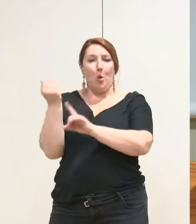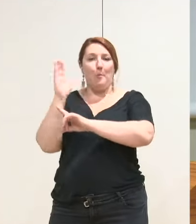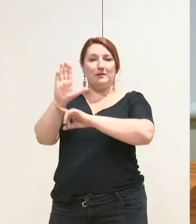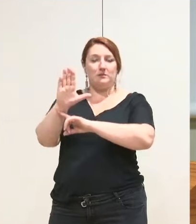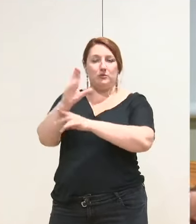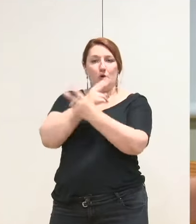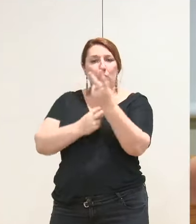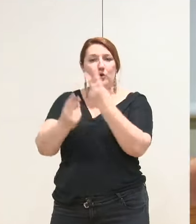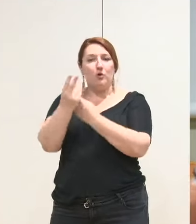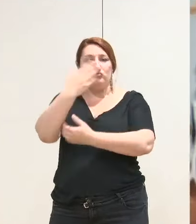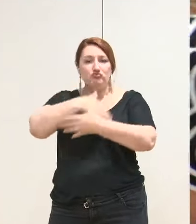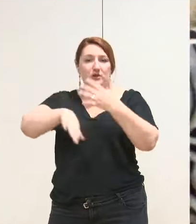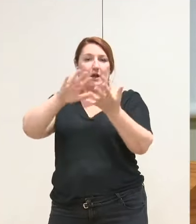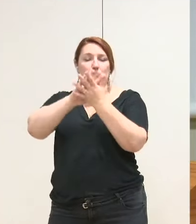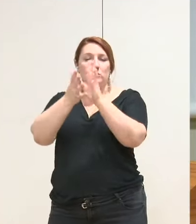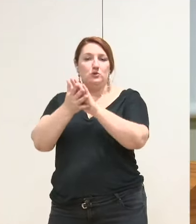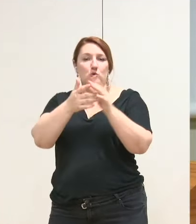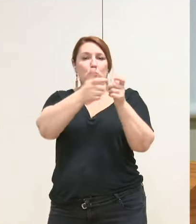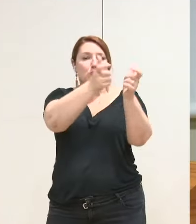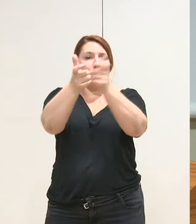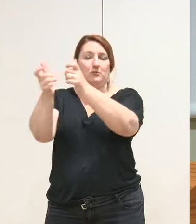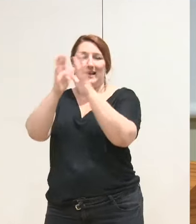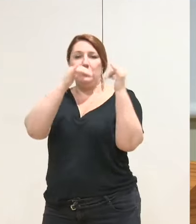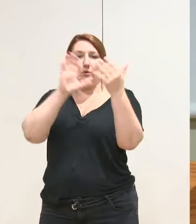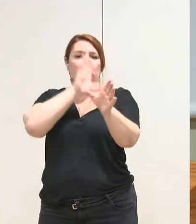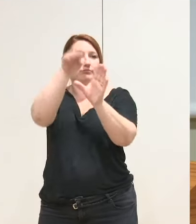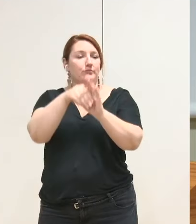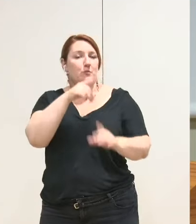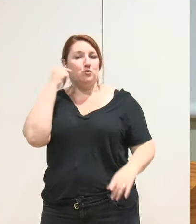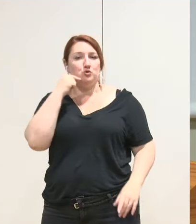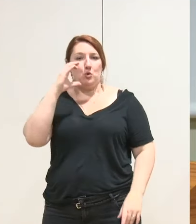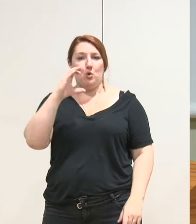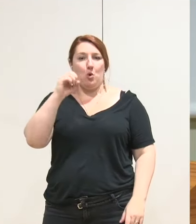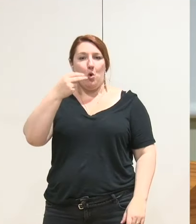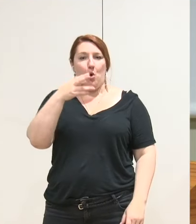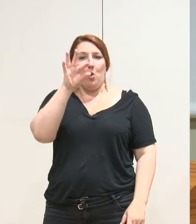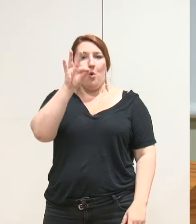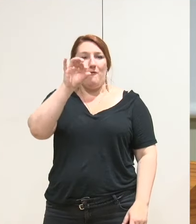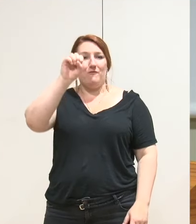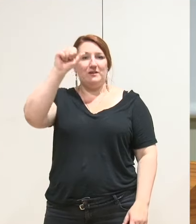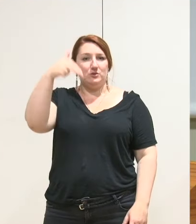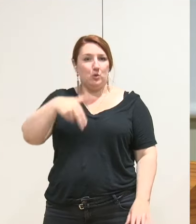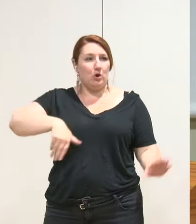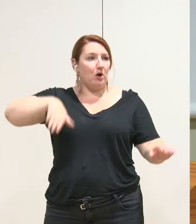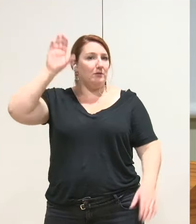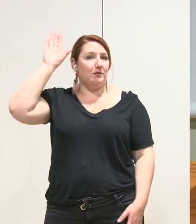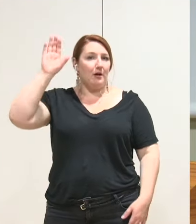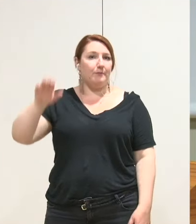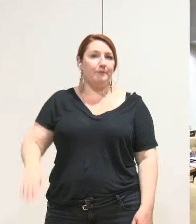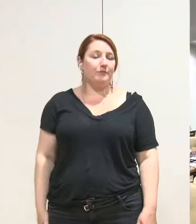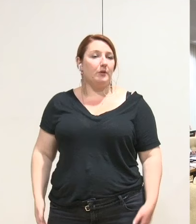différentes instances de l'association j'ai eu la candidature d'Alan confesson je mets cette candidature